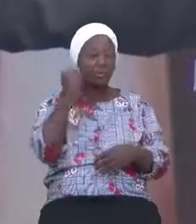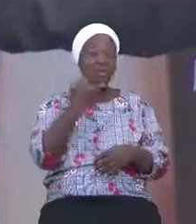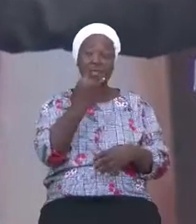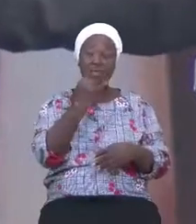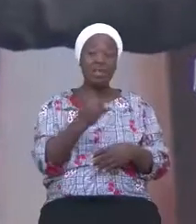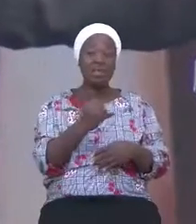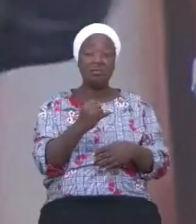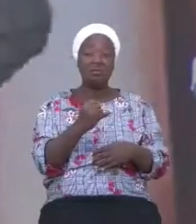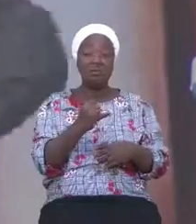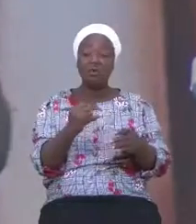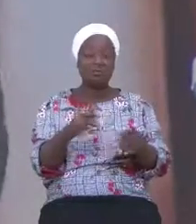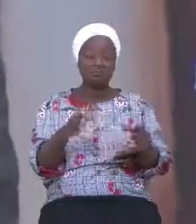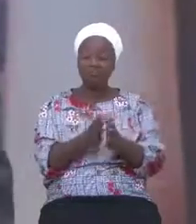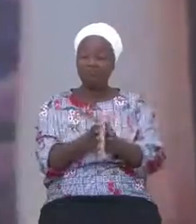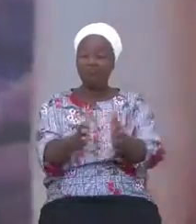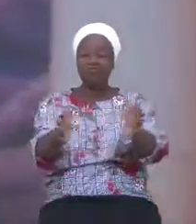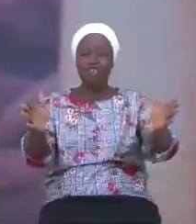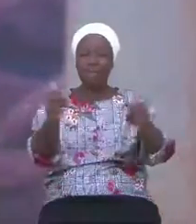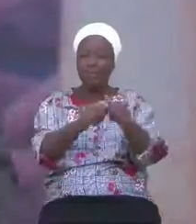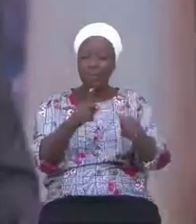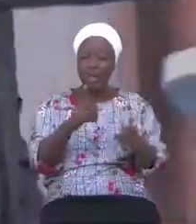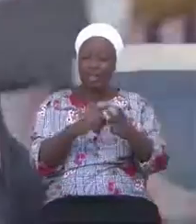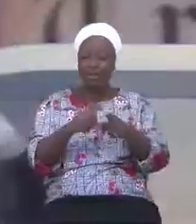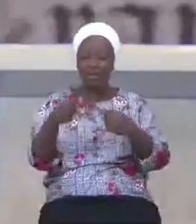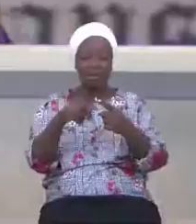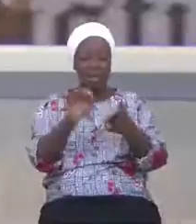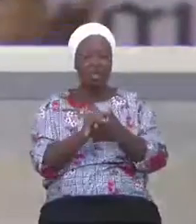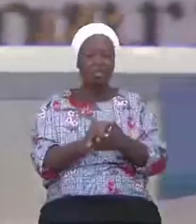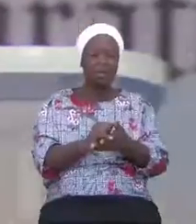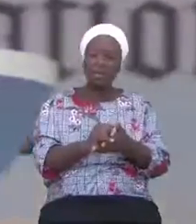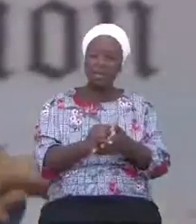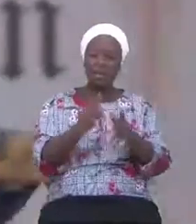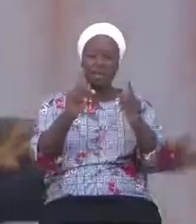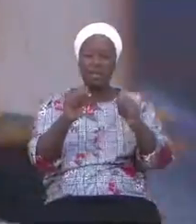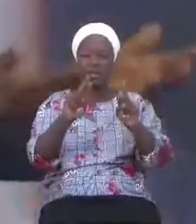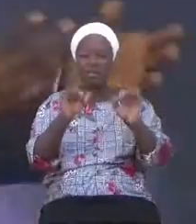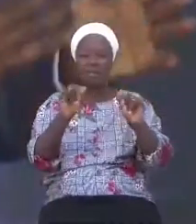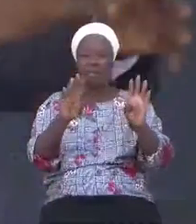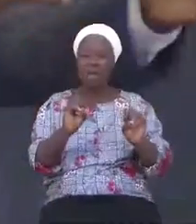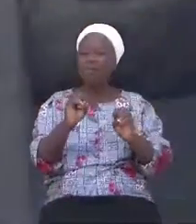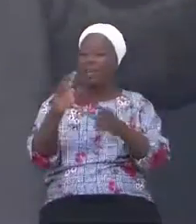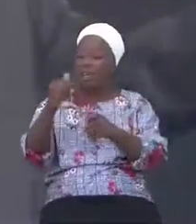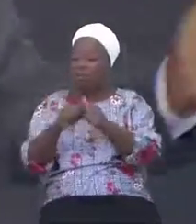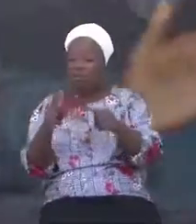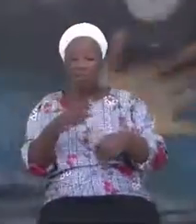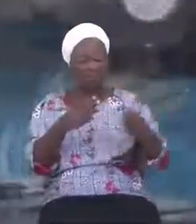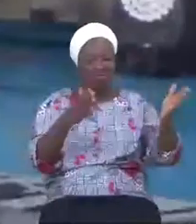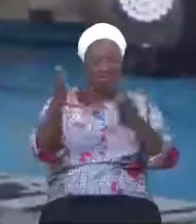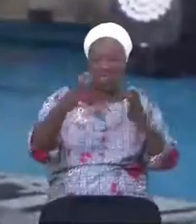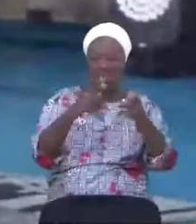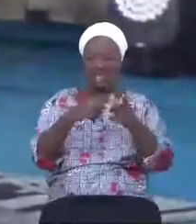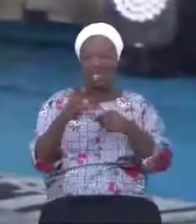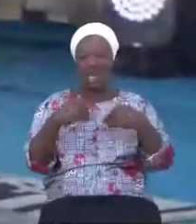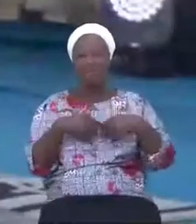le pays d'Israël si grand et vous allez dans telle tribu, dans telle tribu, dans telle tribu et moi, comme dans nos états, nous avons